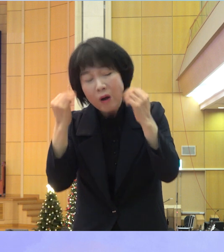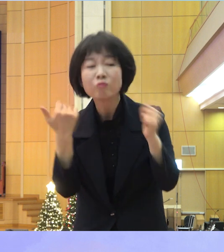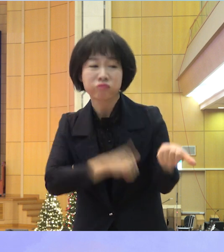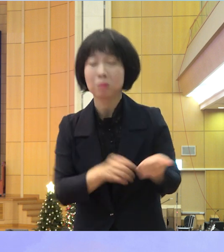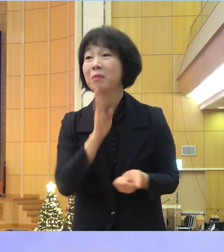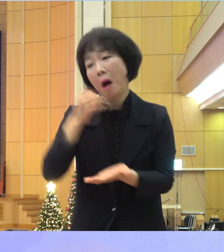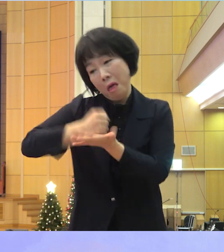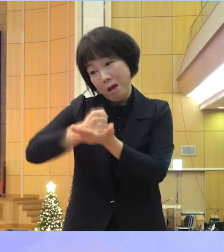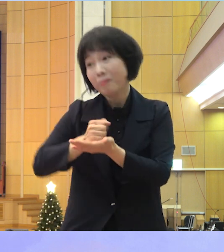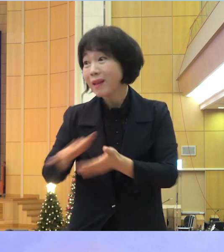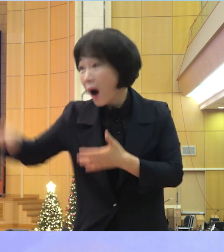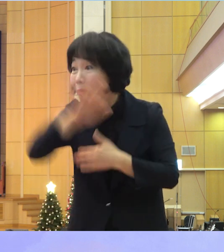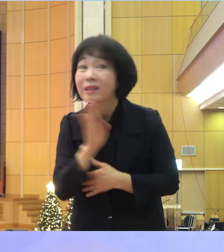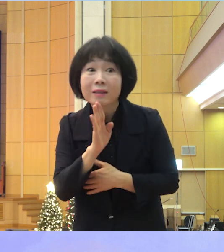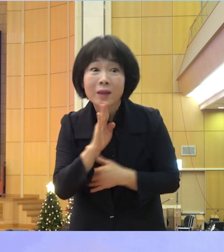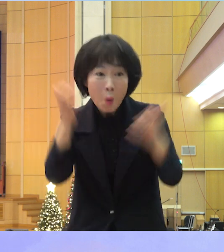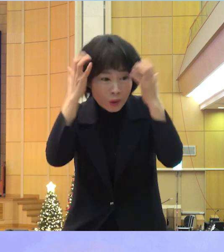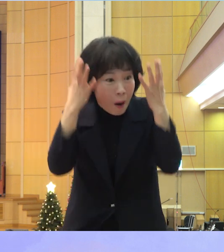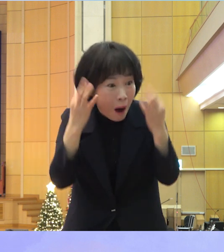돌아가셨다, 이렇게 말합니다.